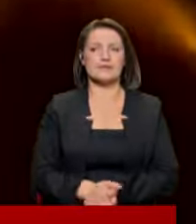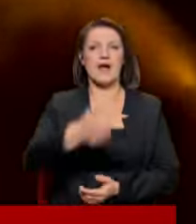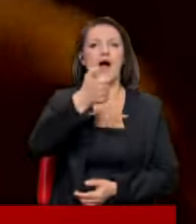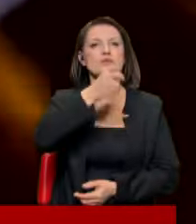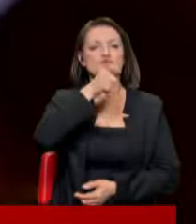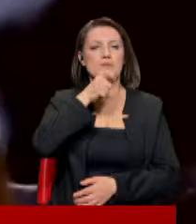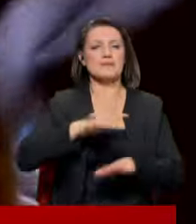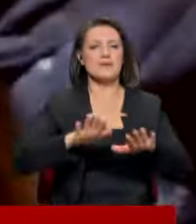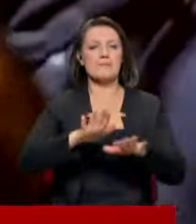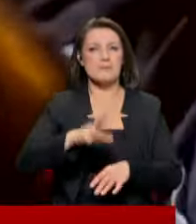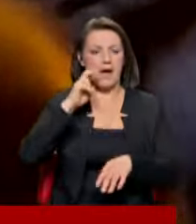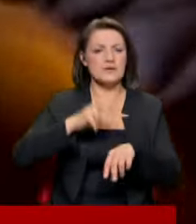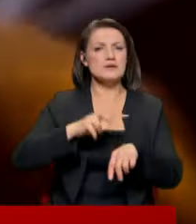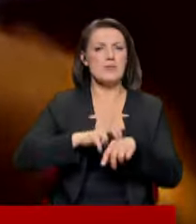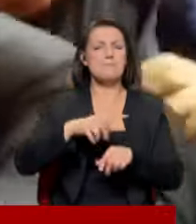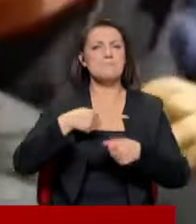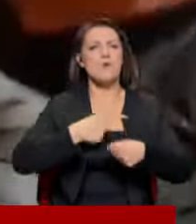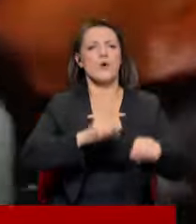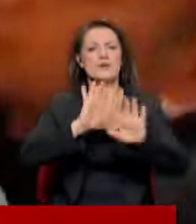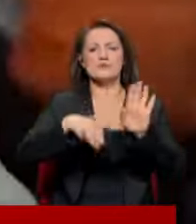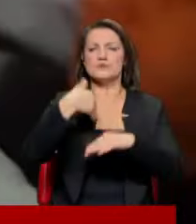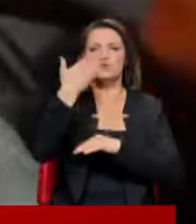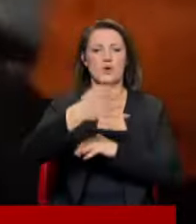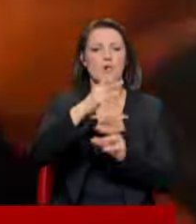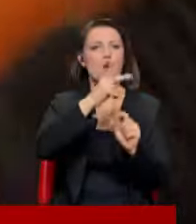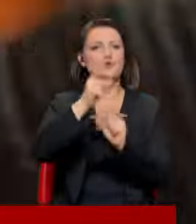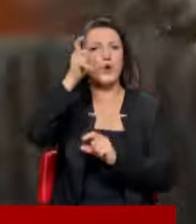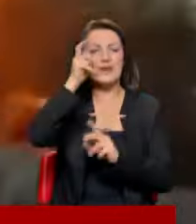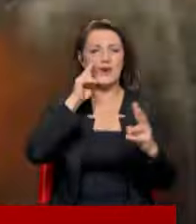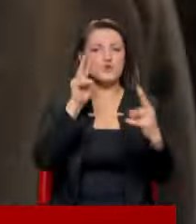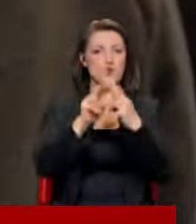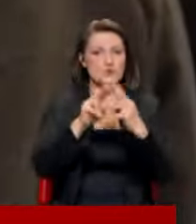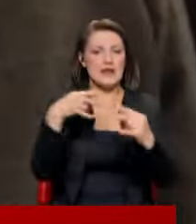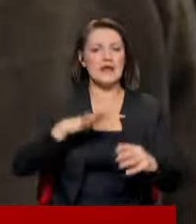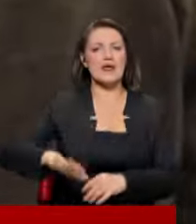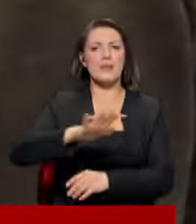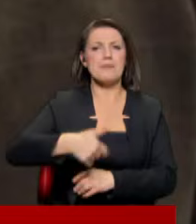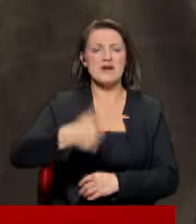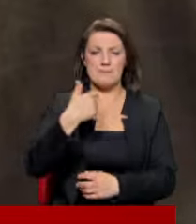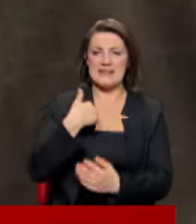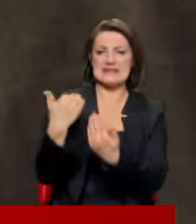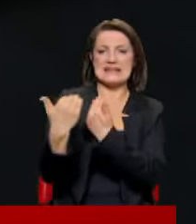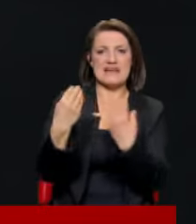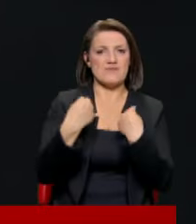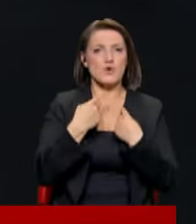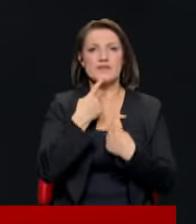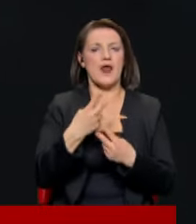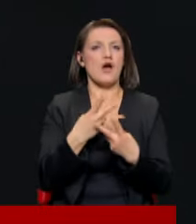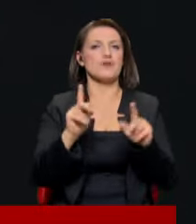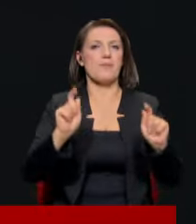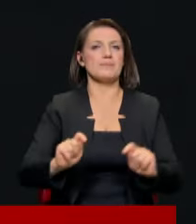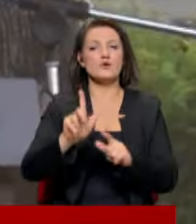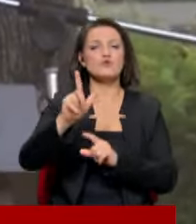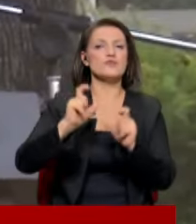6 Şubat depreminin anmasındaki protestolar sonrası Özgür Özel'le görüştüğünü Genel Başkan beni destekliyor diyerek açıklamıştı